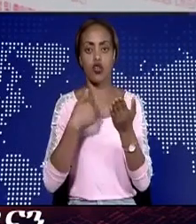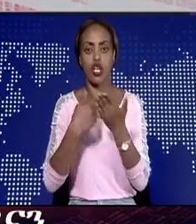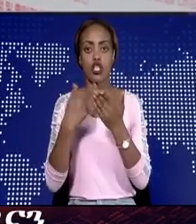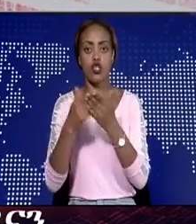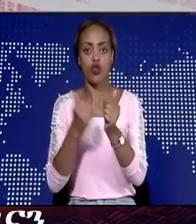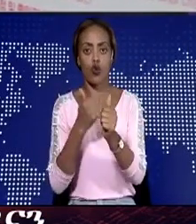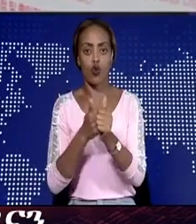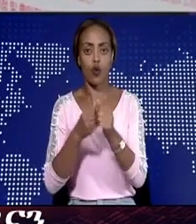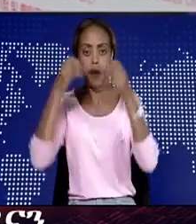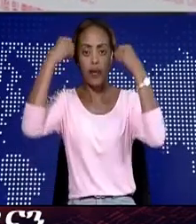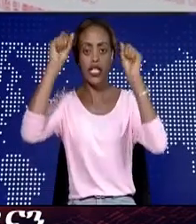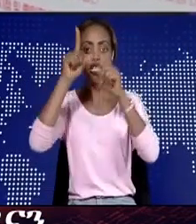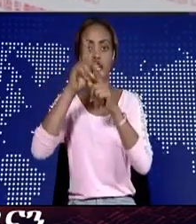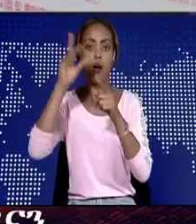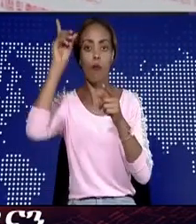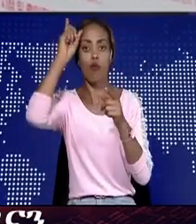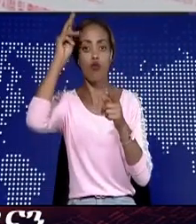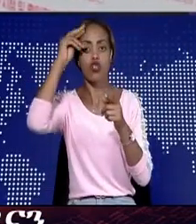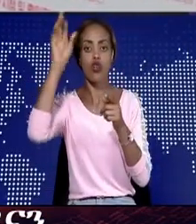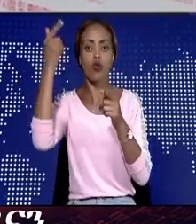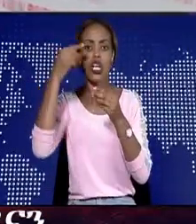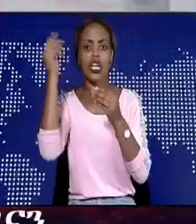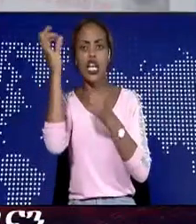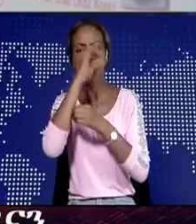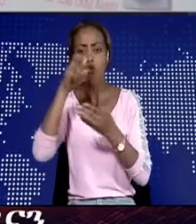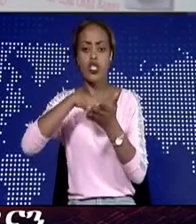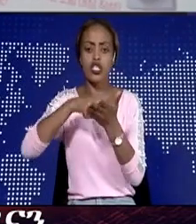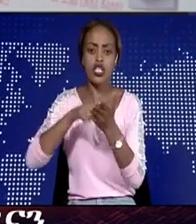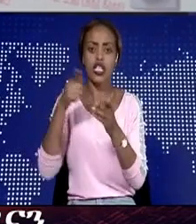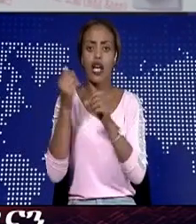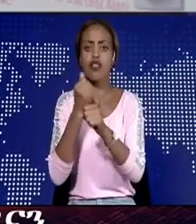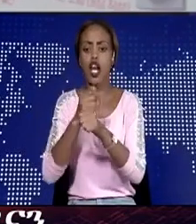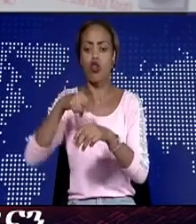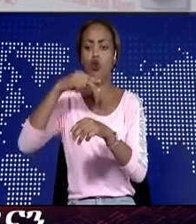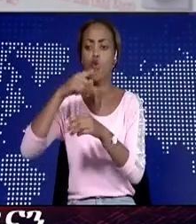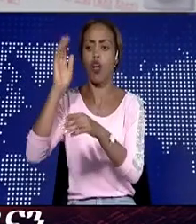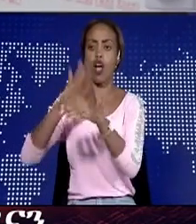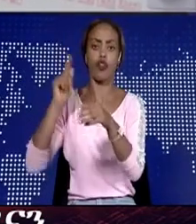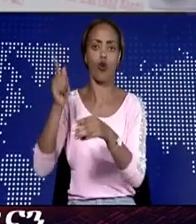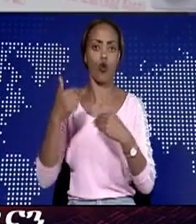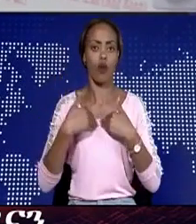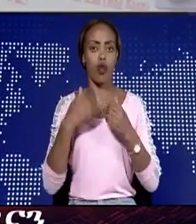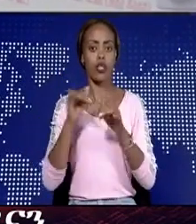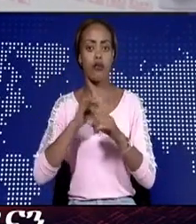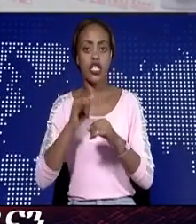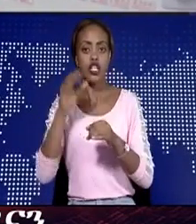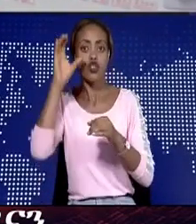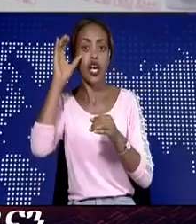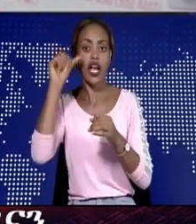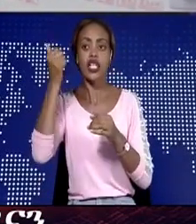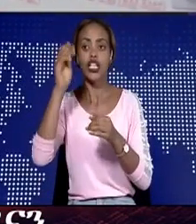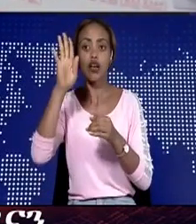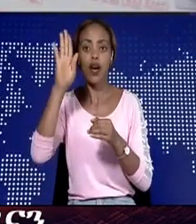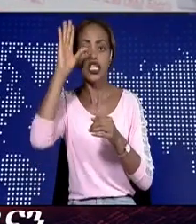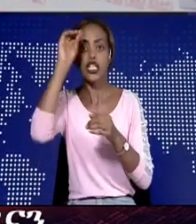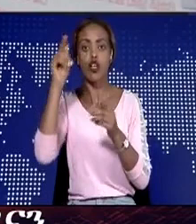نسعو دما بريزيدانت تهاجر مونجاي ليتاو تليتن قالوتن كاب سرحن دو نكبلا اطنقملو بتمساسالي تشاينا 14